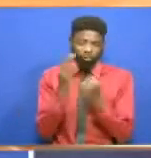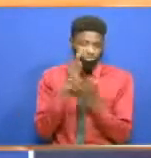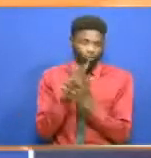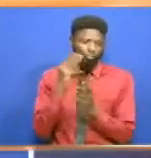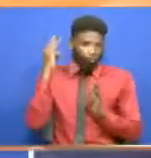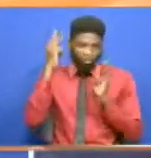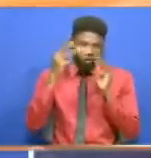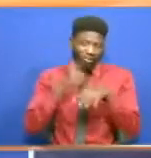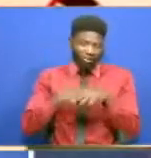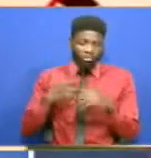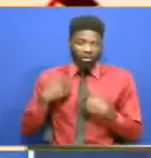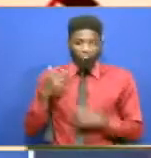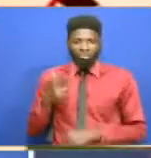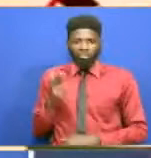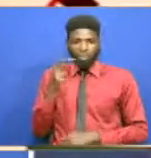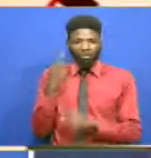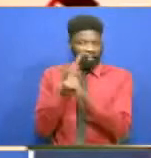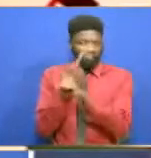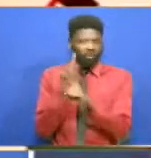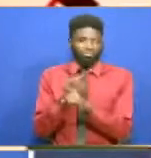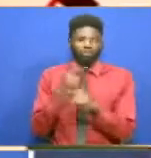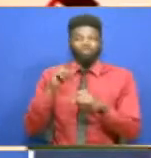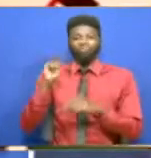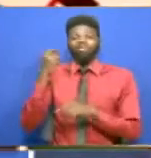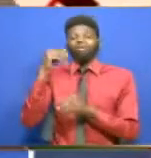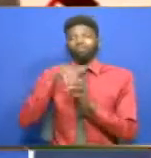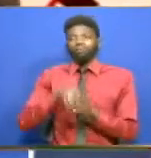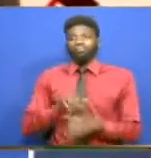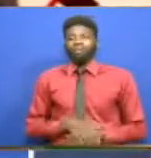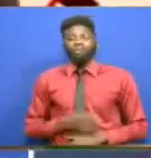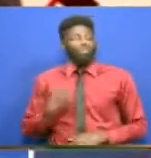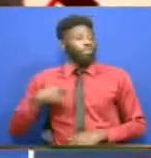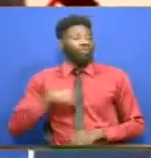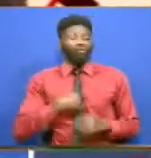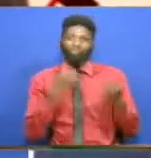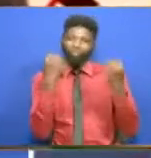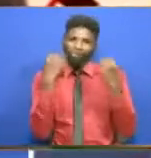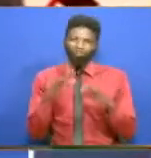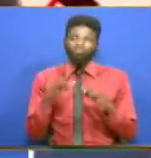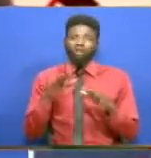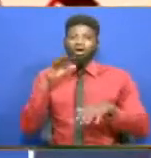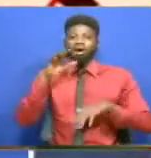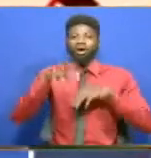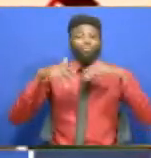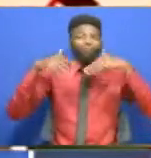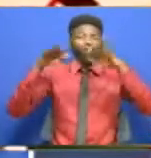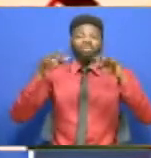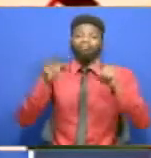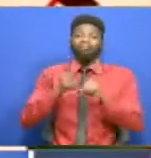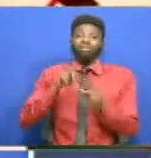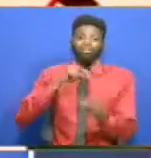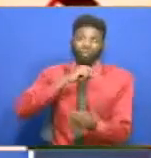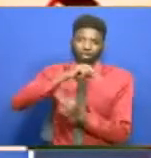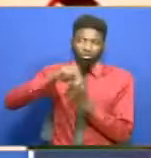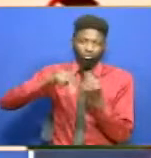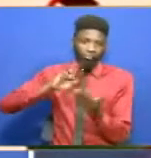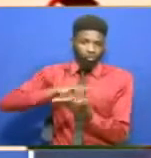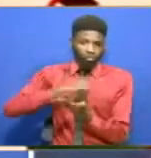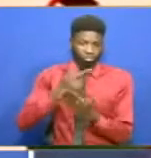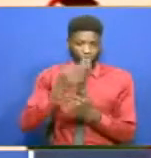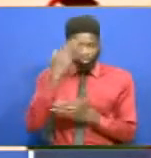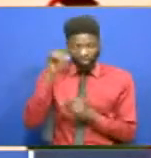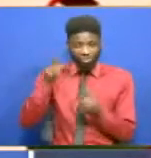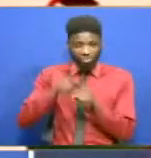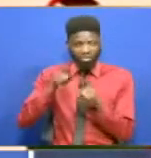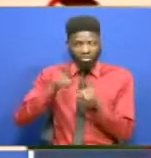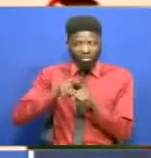ndogo ndogo humu nchini. We lose our wildlife, we lose many other natural resources that we have because even mining